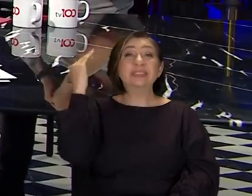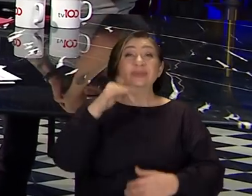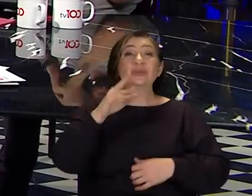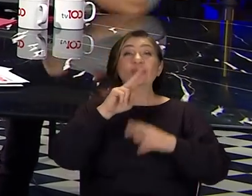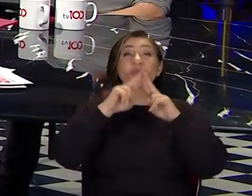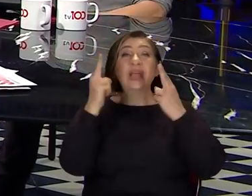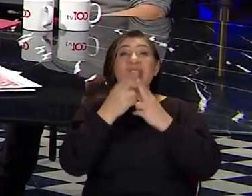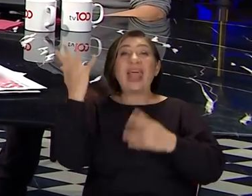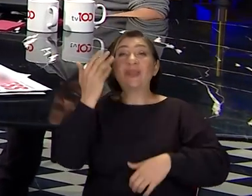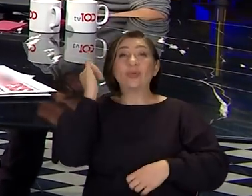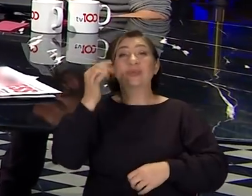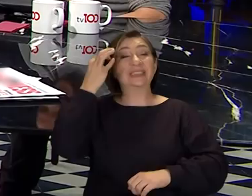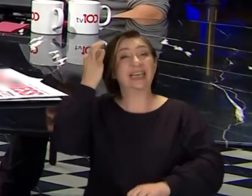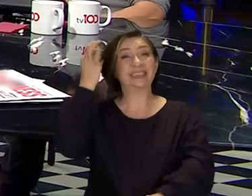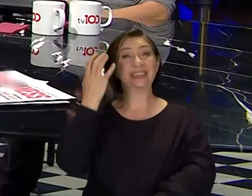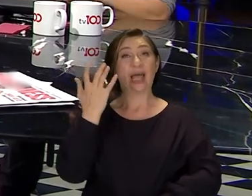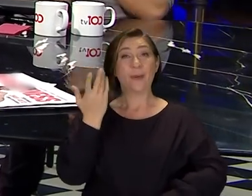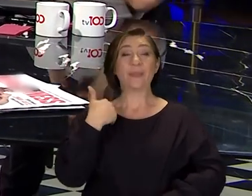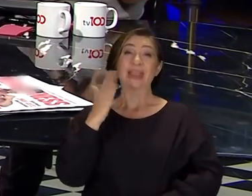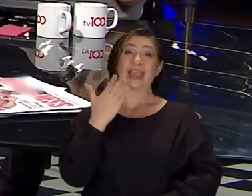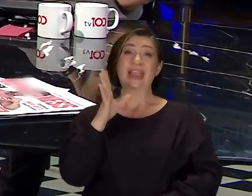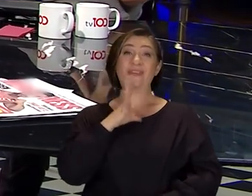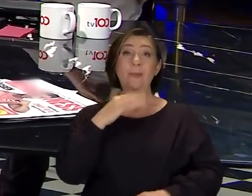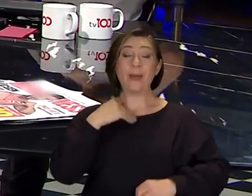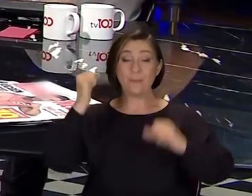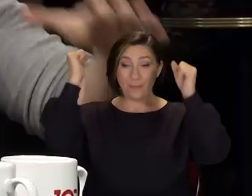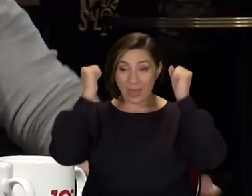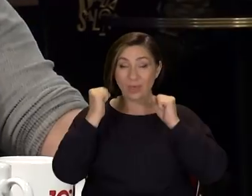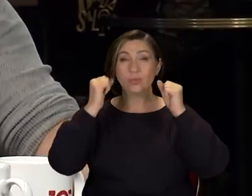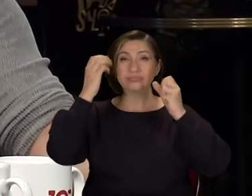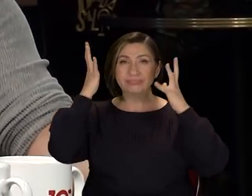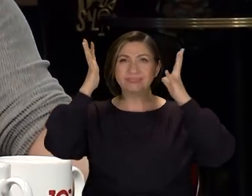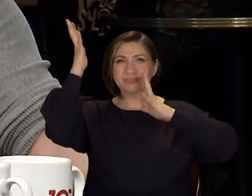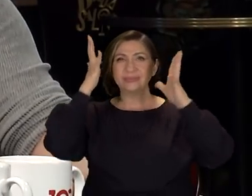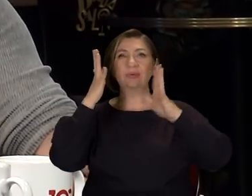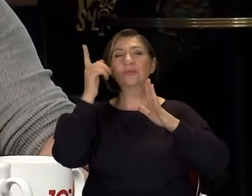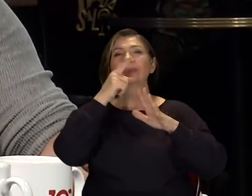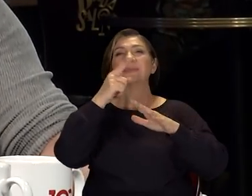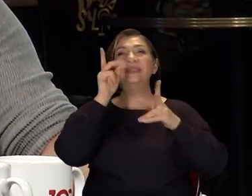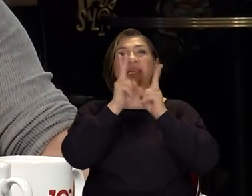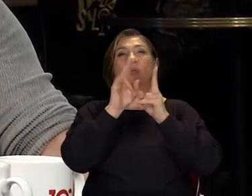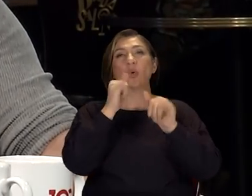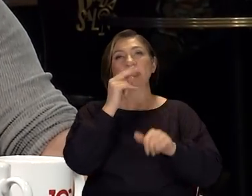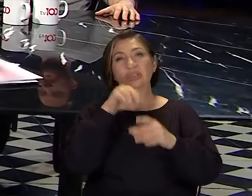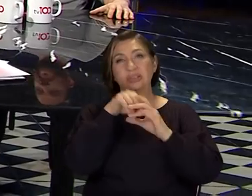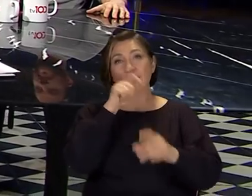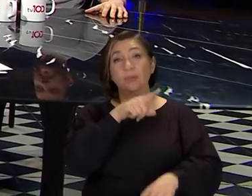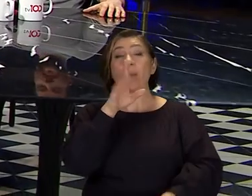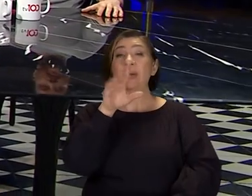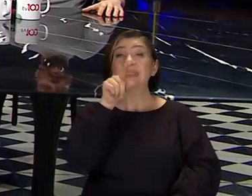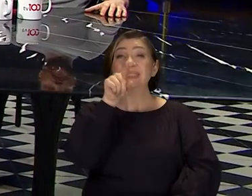geçmiş dünyadaki en kötü saç. Ama benim bir nedenim var. Ben peruktur, şudur budur. Onlar Amedeos için yaptığım bir şey.